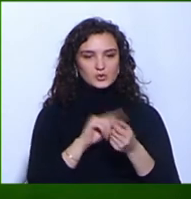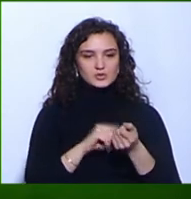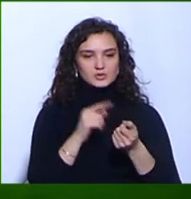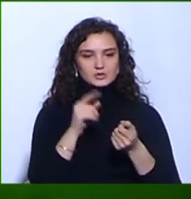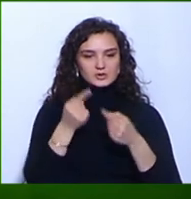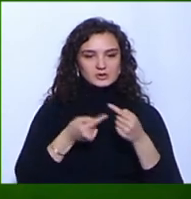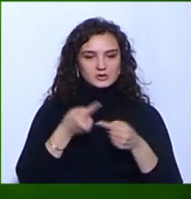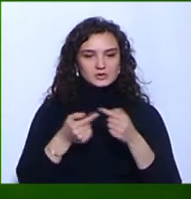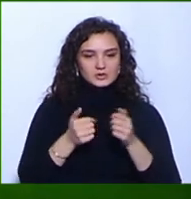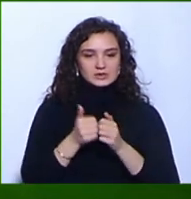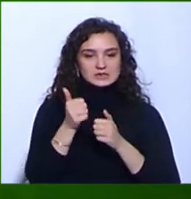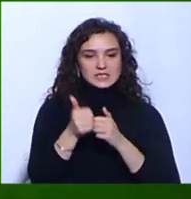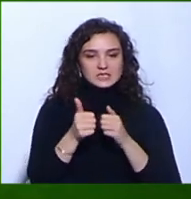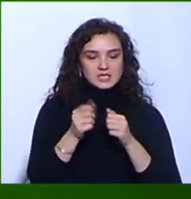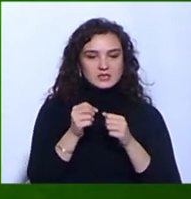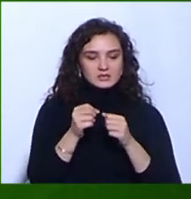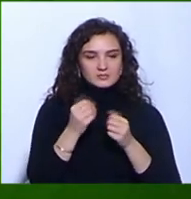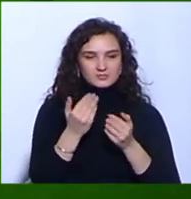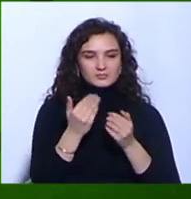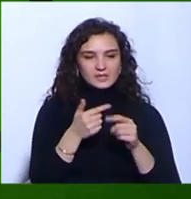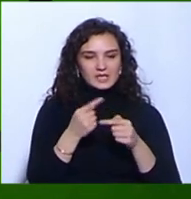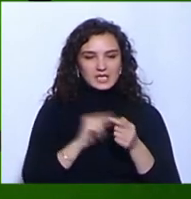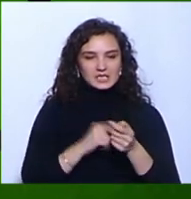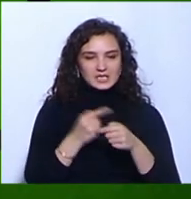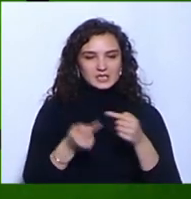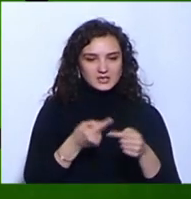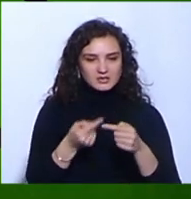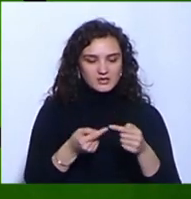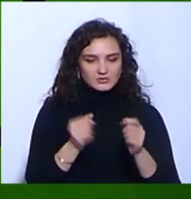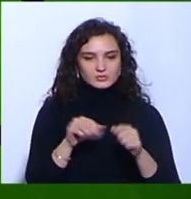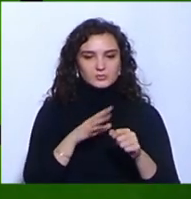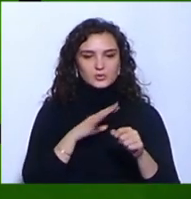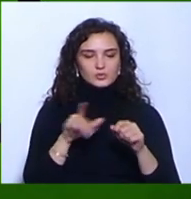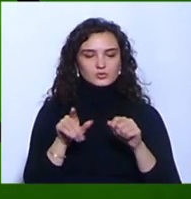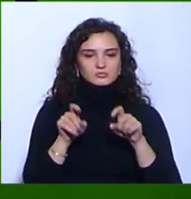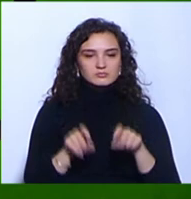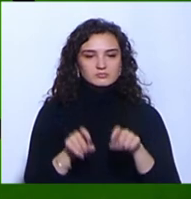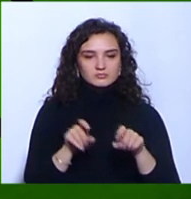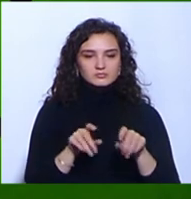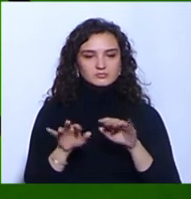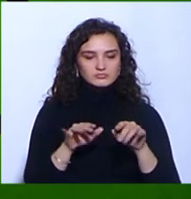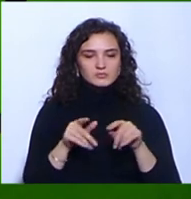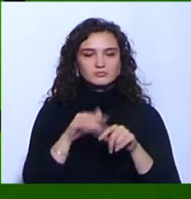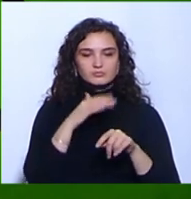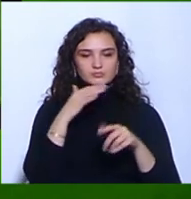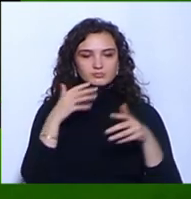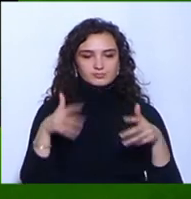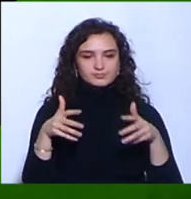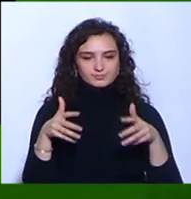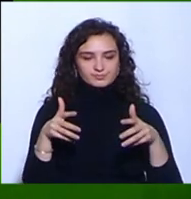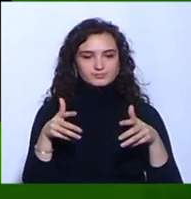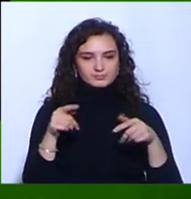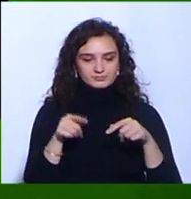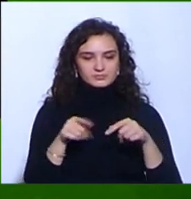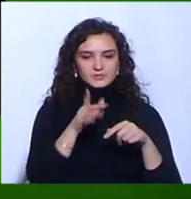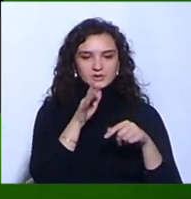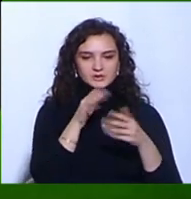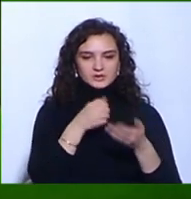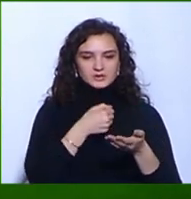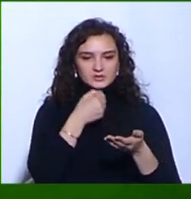გენეტიკური წინასწარ განწყობა, ნაკლებად მოძრავი ცხოვრების წესი, ჭარბი ცონა და სიმსუქნე,